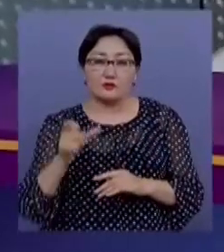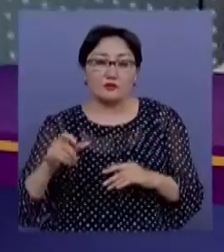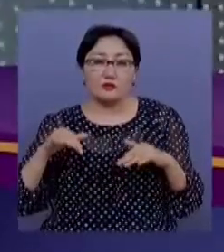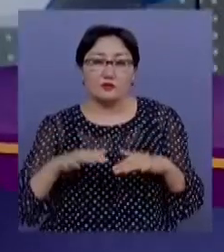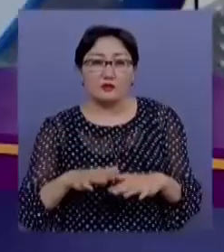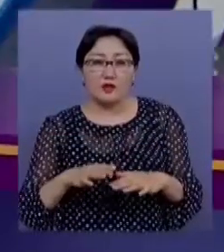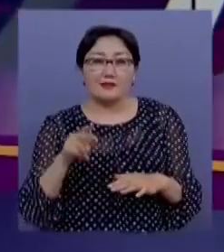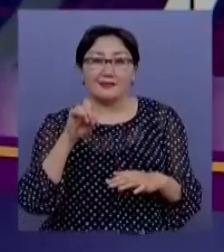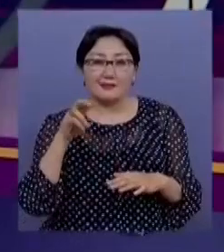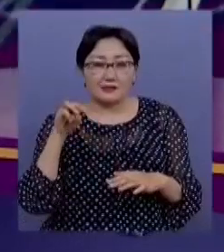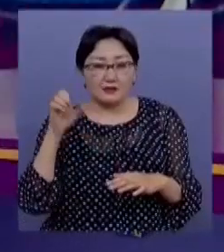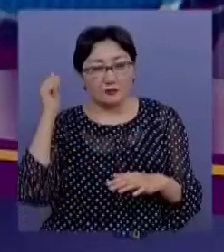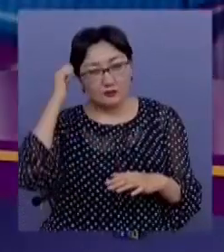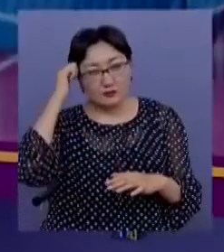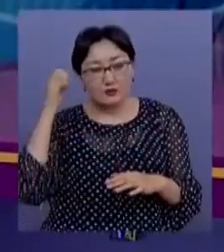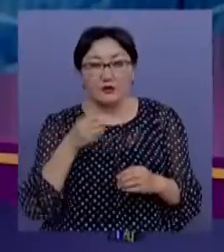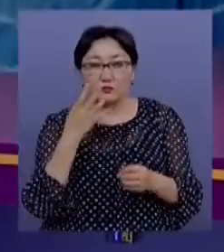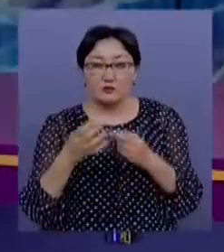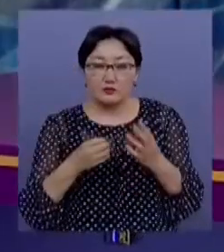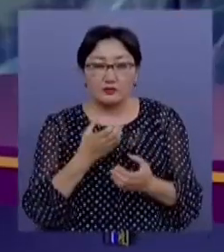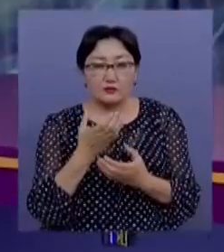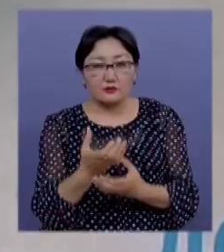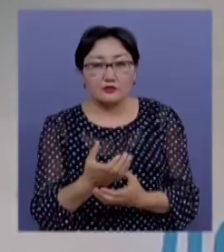Денис Тенді еске алды, гүл шоқтарын қойды.